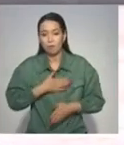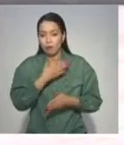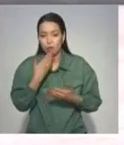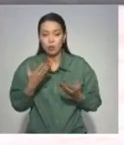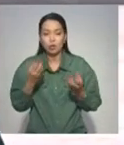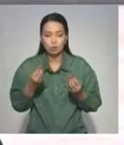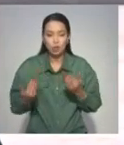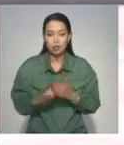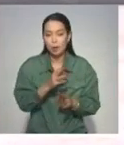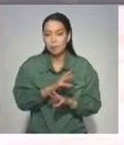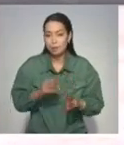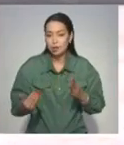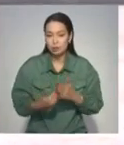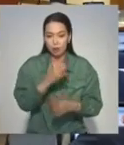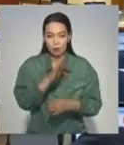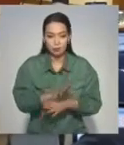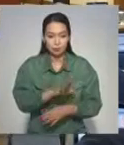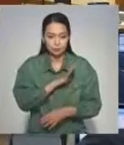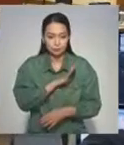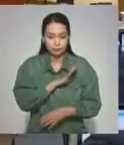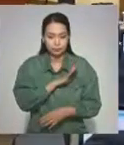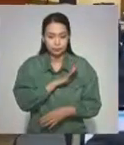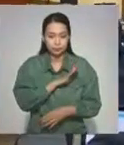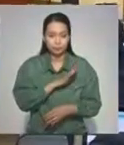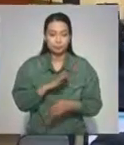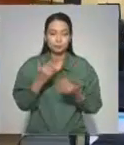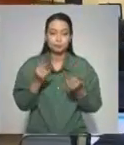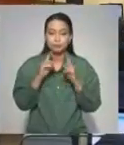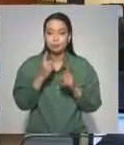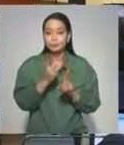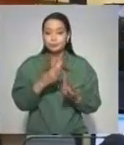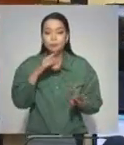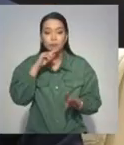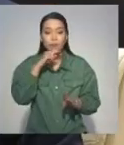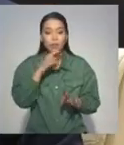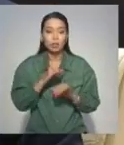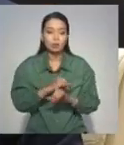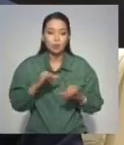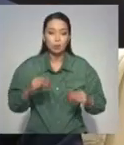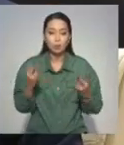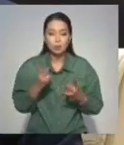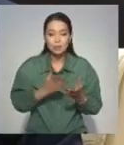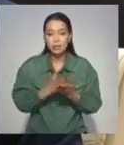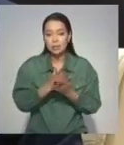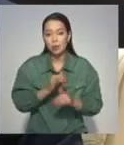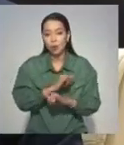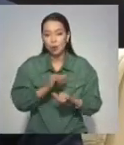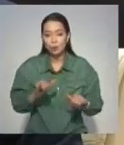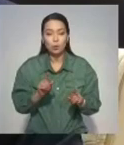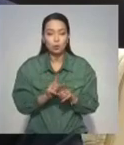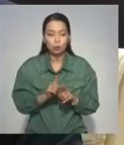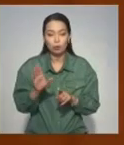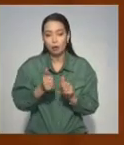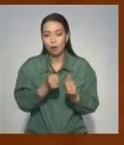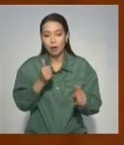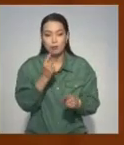жаңа үкіметке жаңа меже қойды. Жаңа үкімет алдымен экономиканы дамытуға тиіс, себебі саяси жаңғыру үрдісінен кенже қалмау керек.